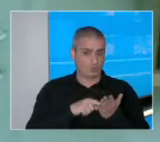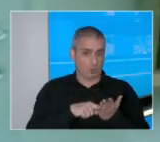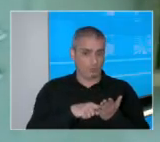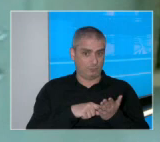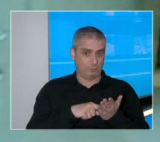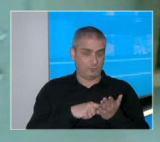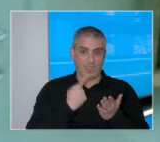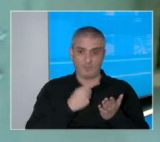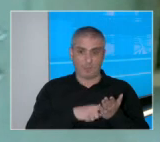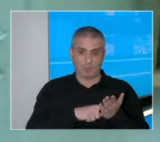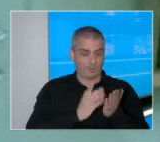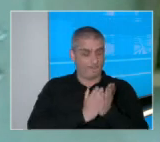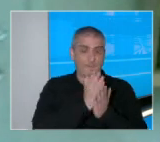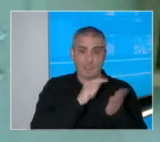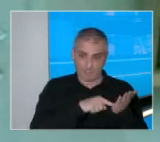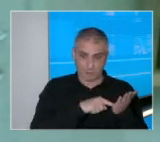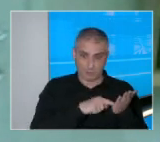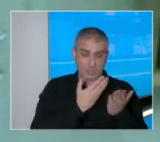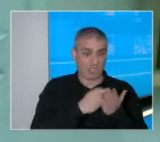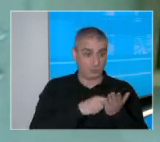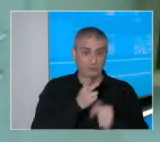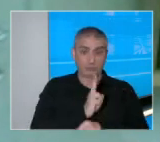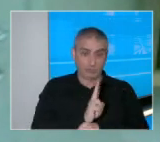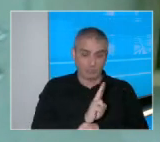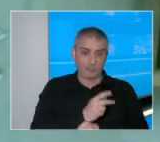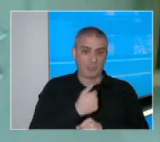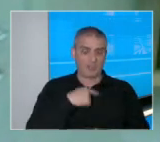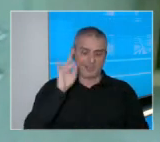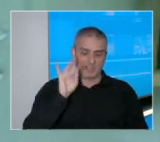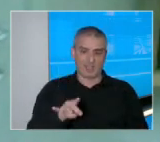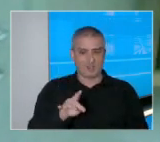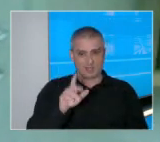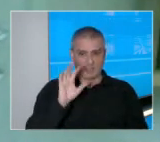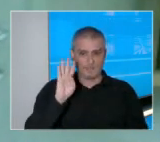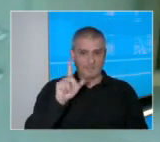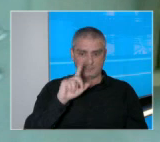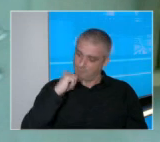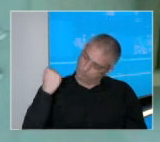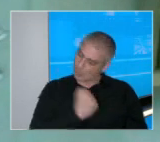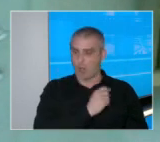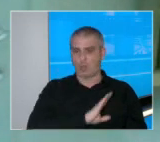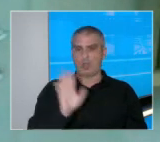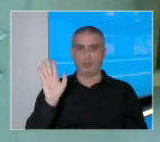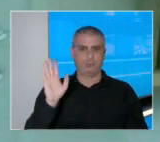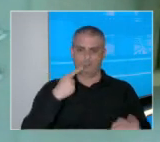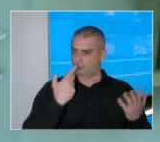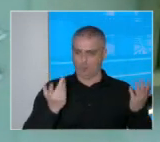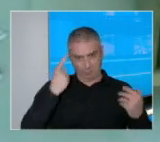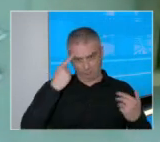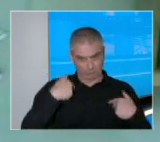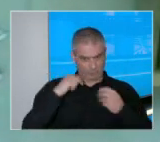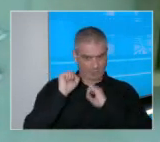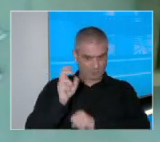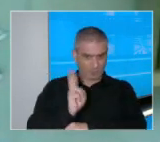יש אמירות מהימנות, שהעדות הזאת היא שקרית, אני אגנה את בצלם בכל הכוח. מה זאת אומרת? מה אתה חושב, שאני